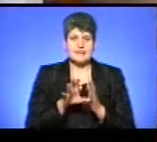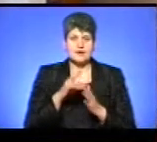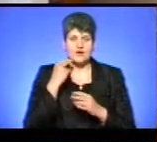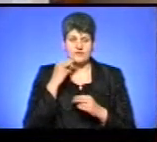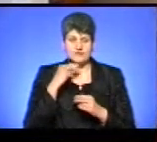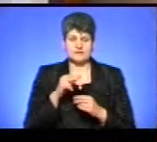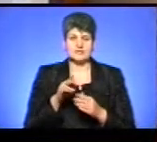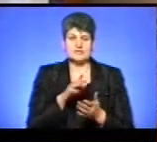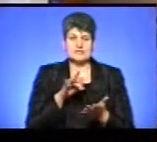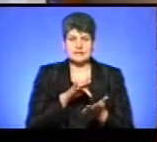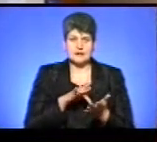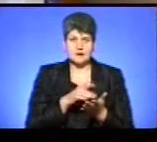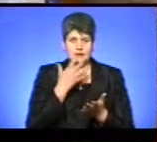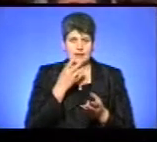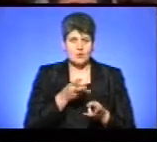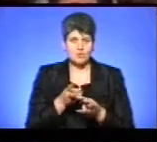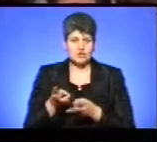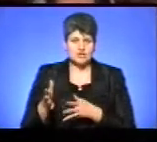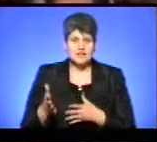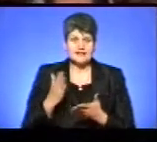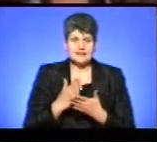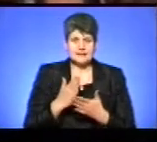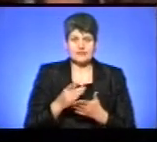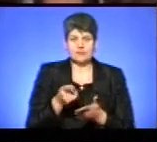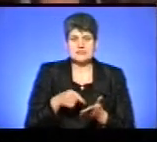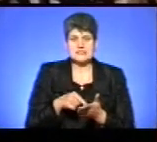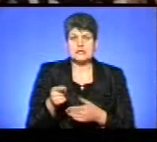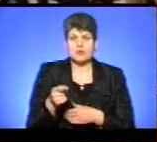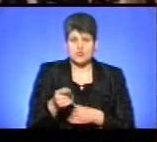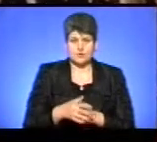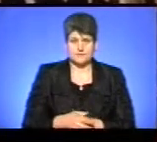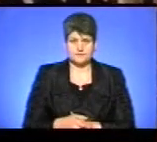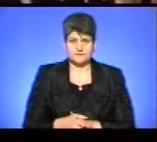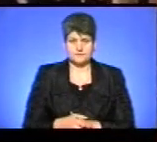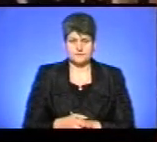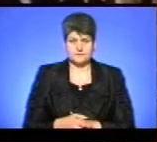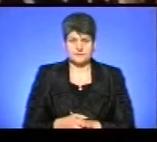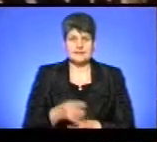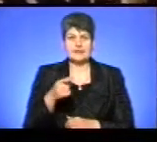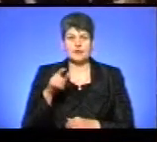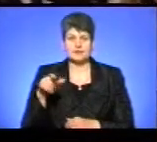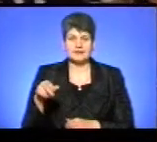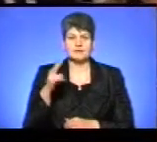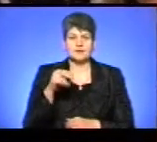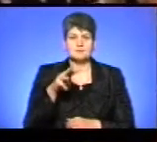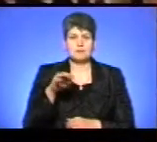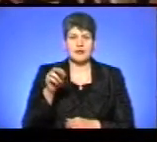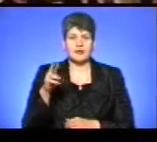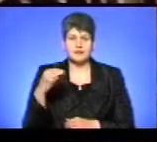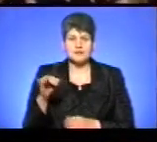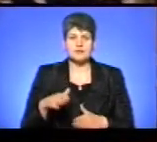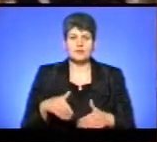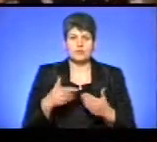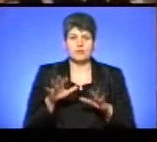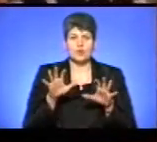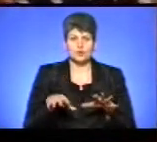секторі централізованого теплопостачання, який впроваджується в місті Тернополі. Тернополянин Денис Милий запропонував голові